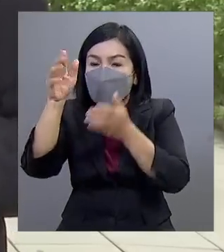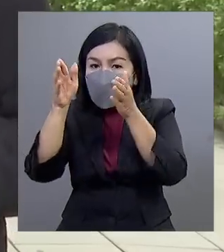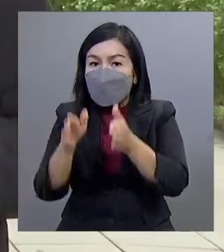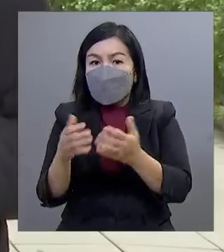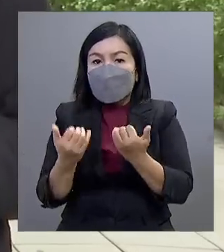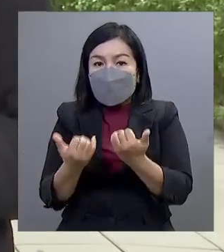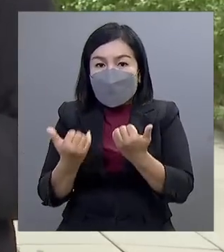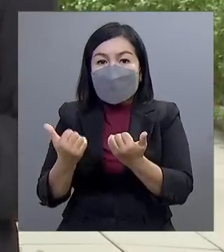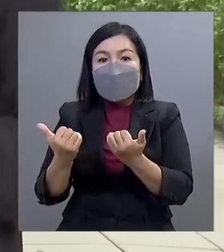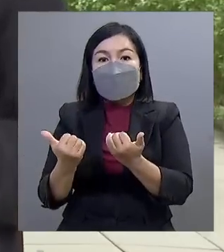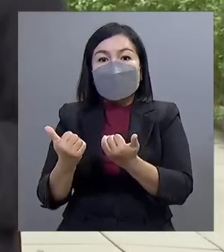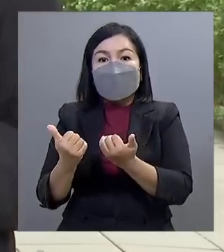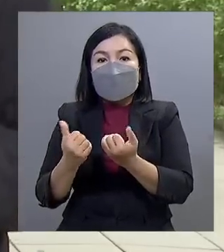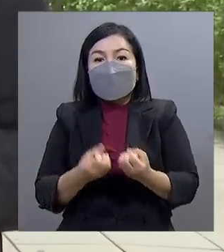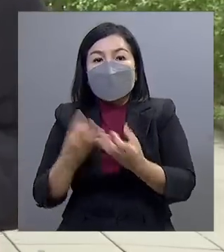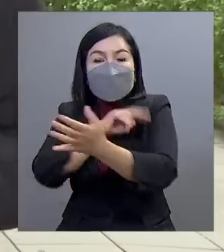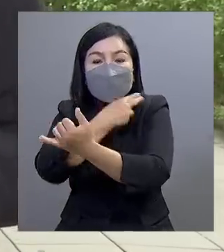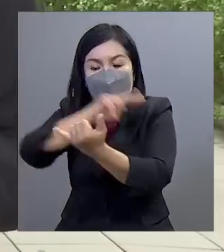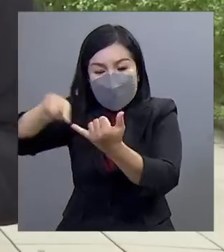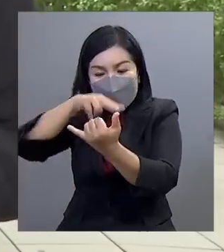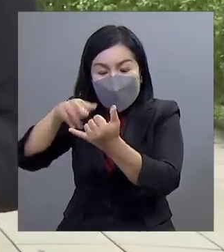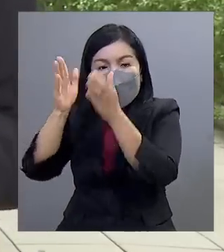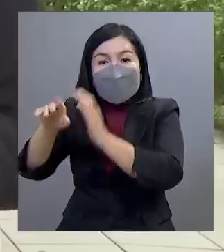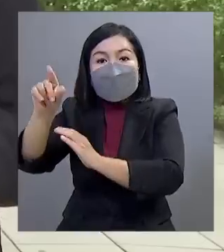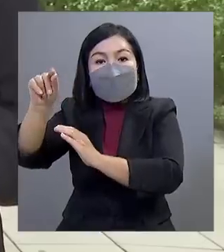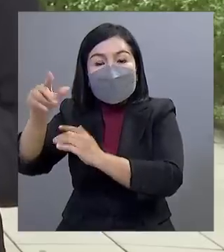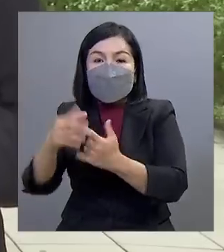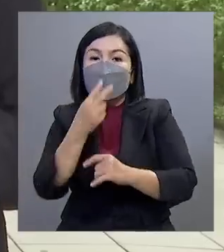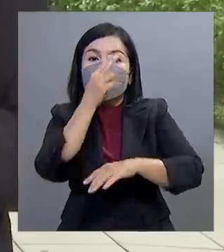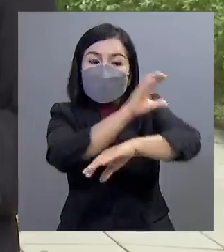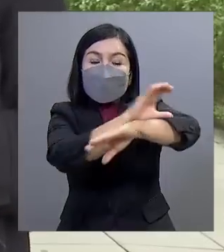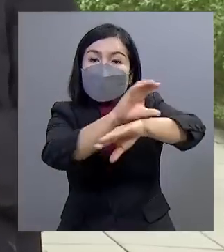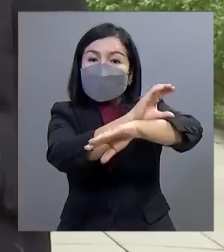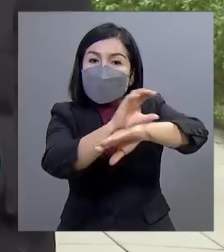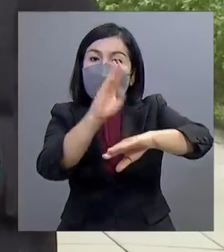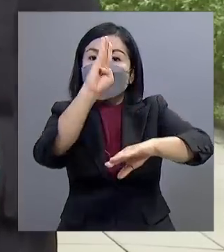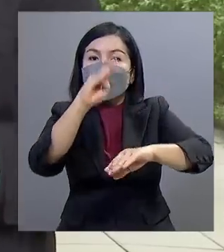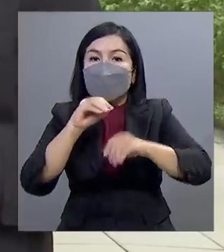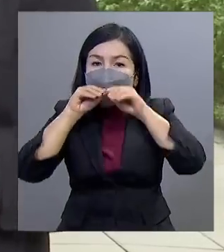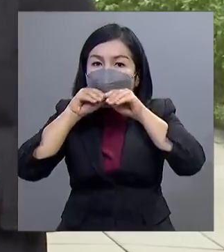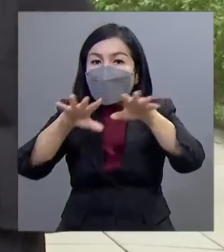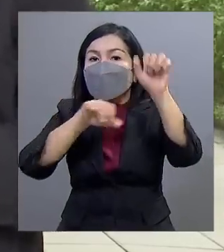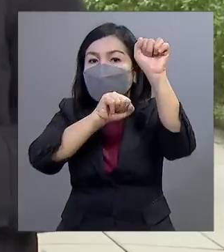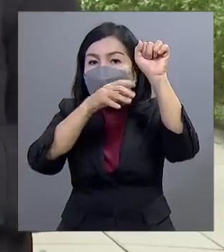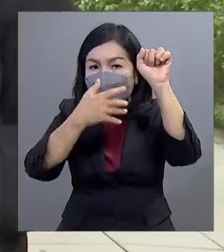ภัยรายงานกันมาเมื่อวานนี้แล้วก็ต้องดูท่าทีของทาง BTS ค่ะว่าหลังจากออกแถลงการไปแล้วเมื่อวาน